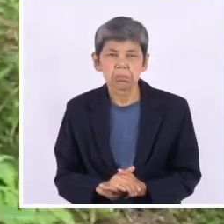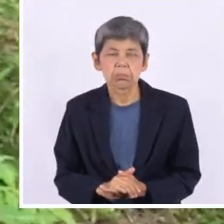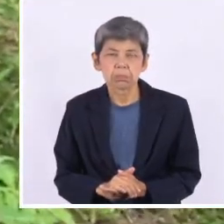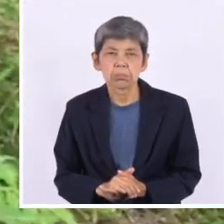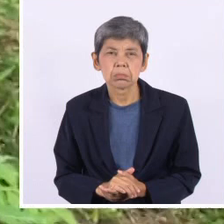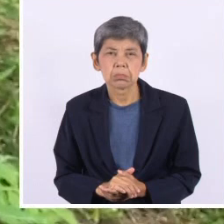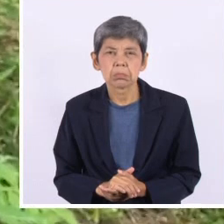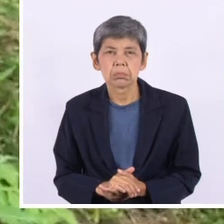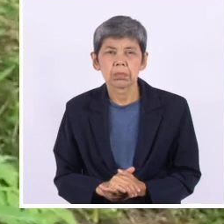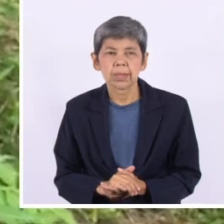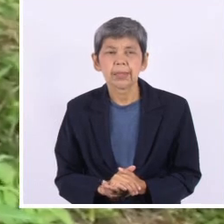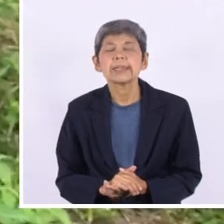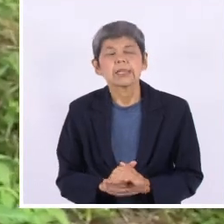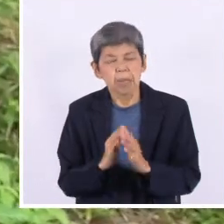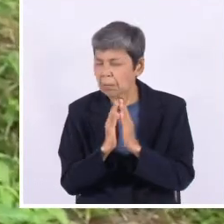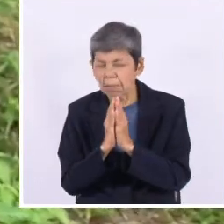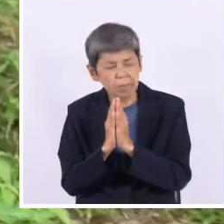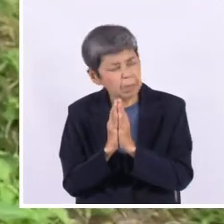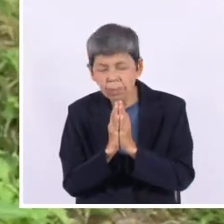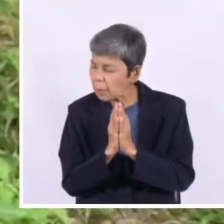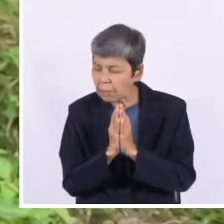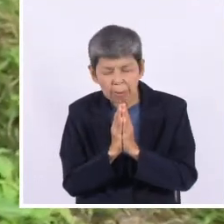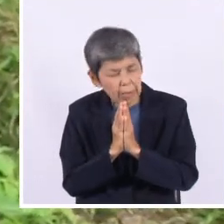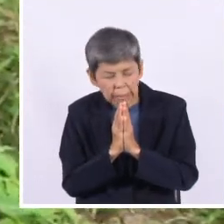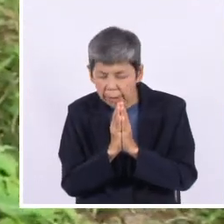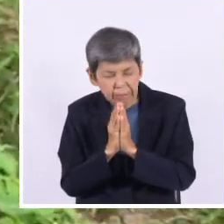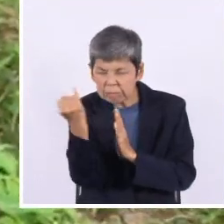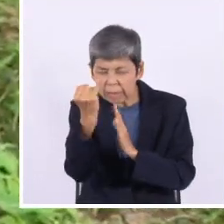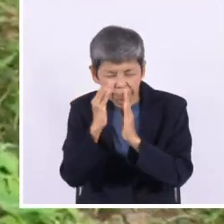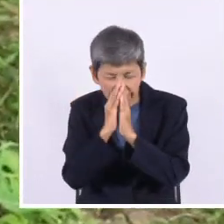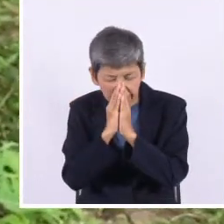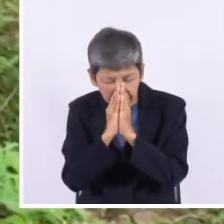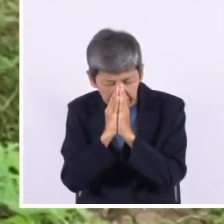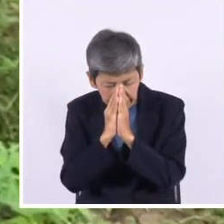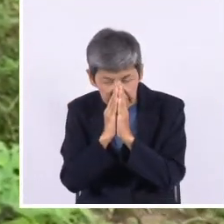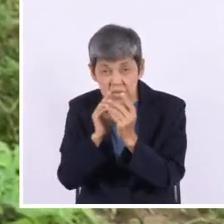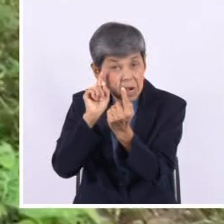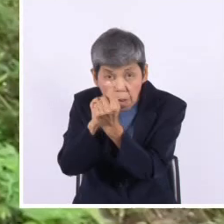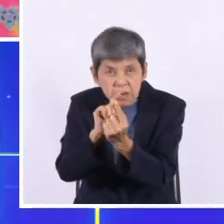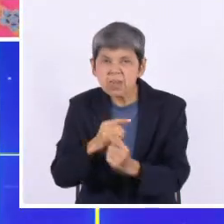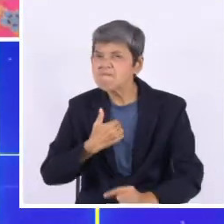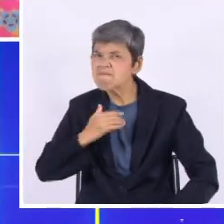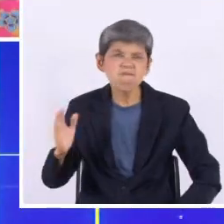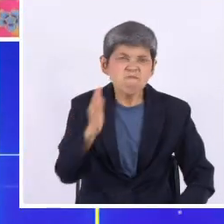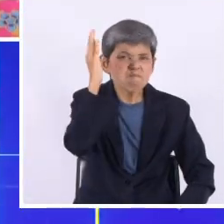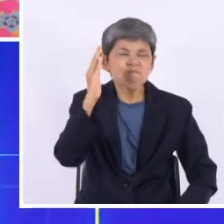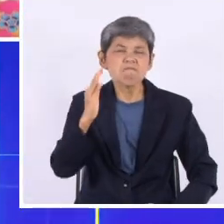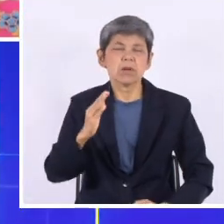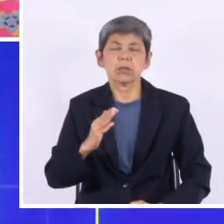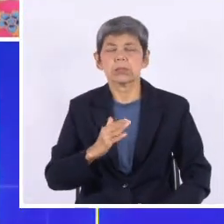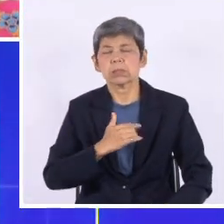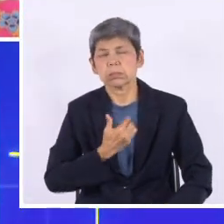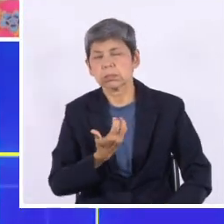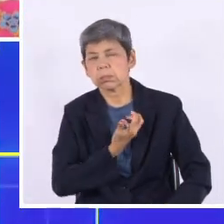ป็นไงคะ บอกจะขอแช่งเหนือตาน ี่ค่ะจุดธูปแช่งด้วยแล้วบอกว่าอย่าให้เจอหน้าฉันจะตบสักทีเพื่อให้หายแ